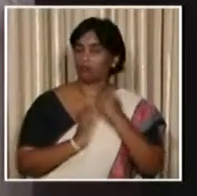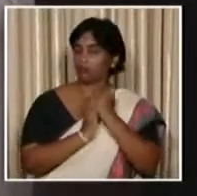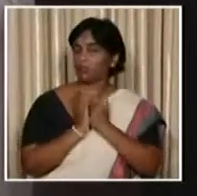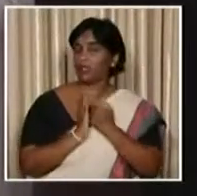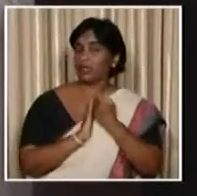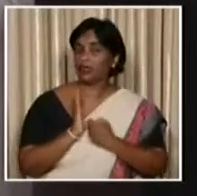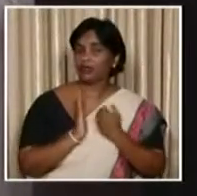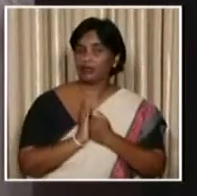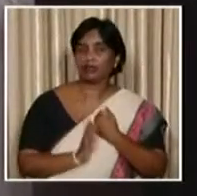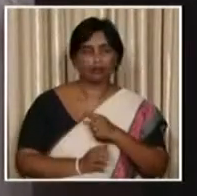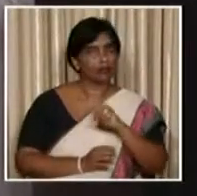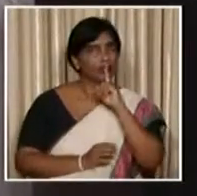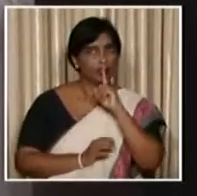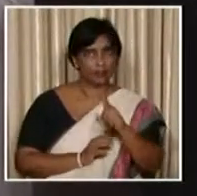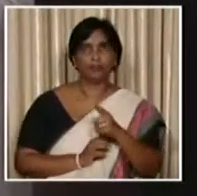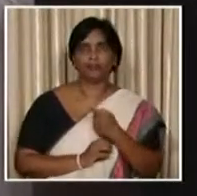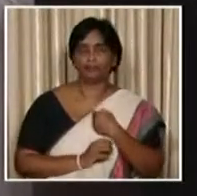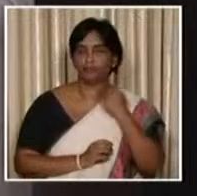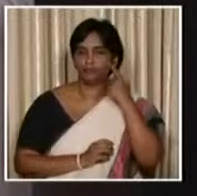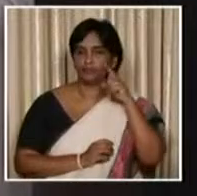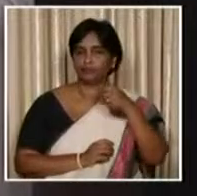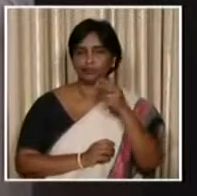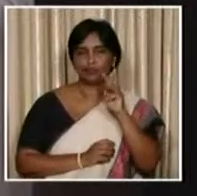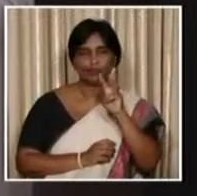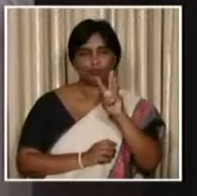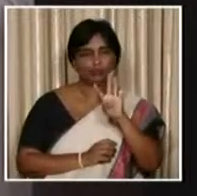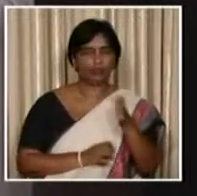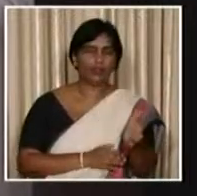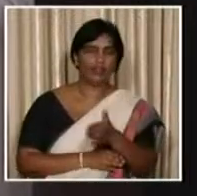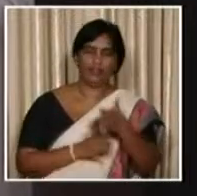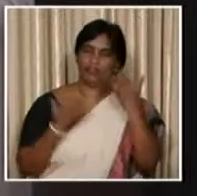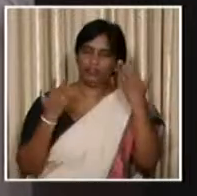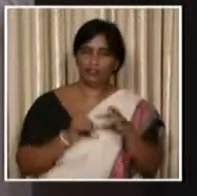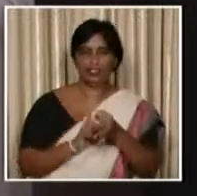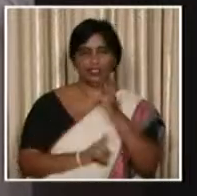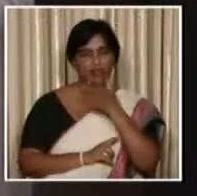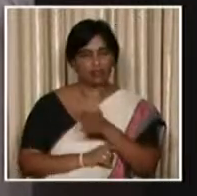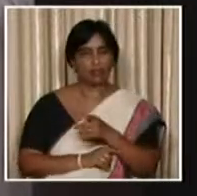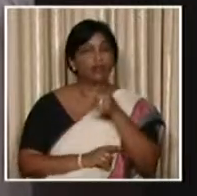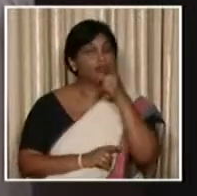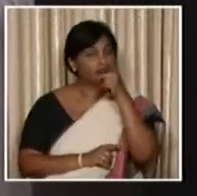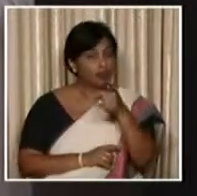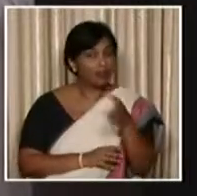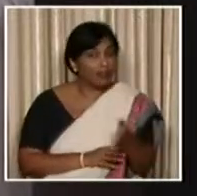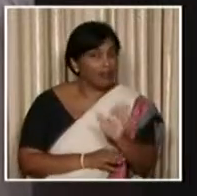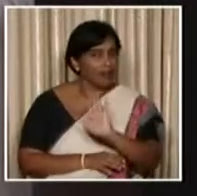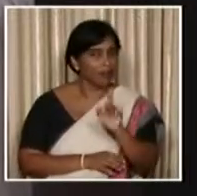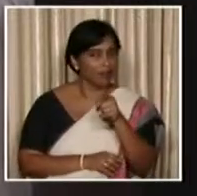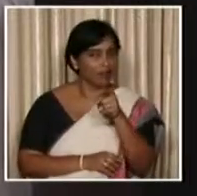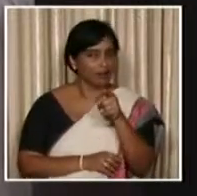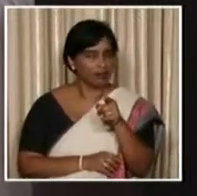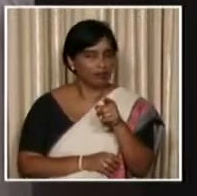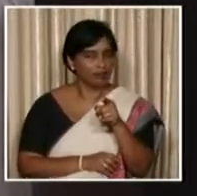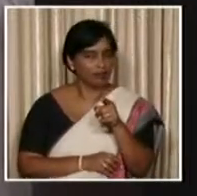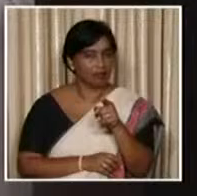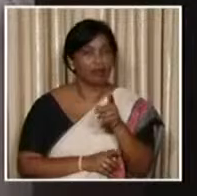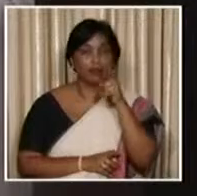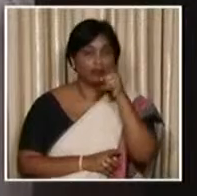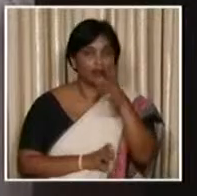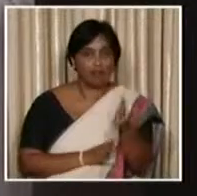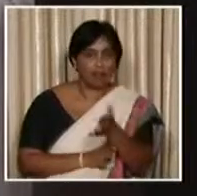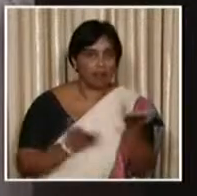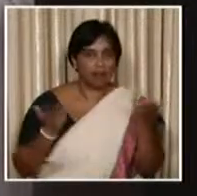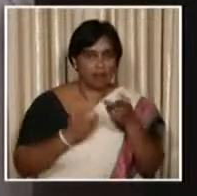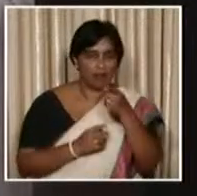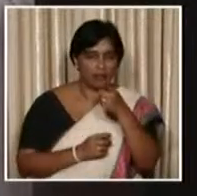රකින්න. මම ඔබතුමාට එකක් කියන මන් දන්න 134 නම් වහල්ලු වෙලා ඉවරයි ජනාධිපතිතුමාගේ. ඔබතුමා වහලෙක් වෙන්න එන්නපා. ඔබතුමාට වහල්